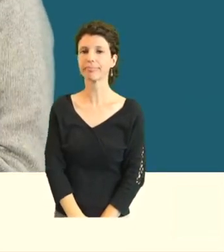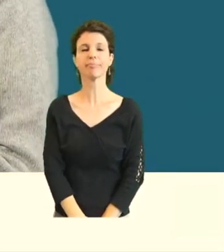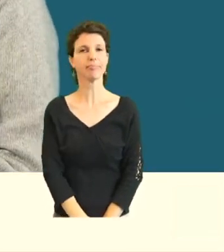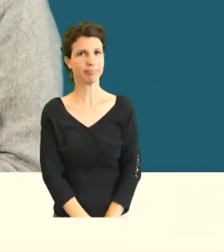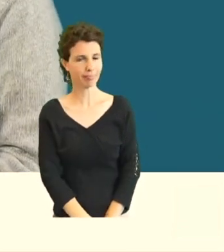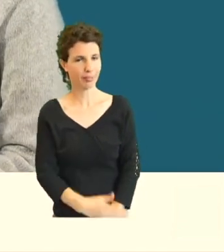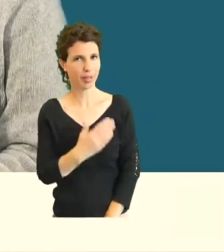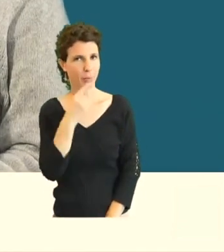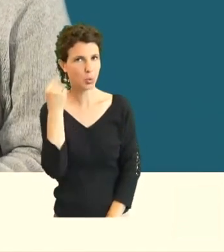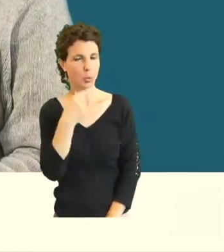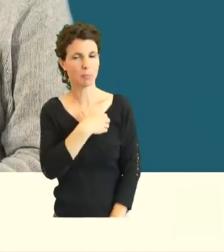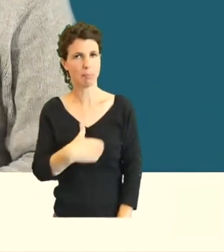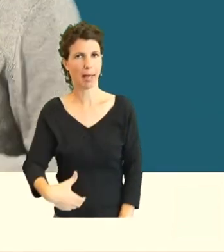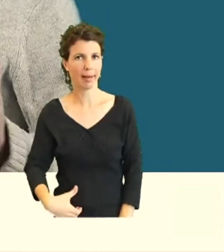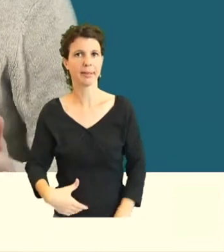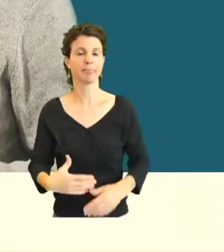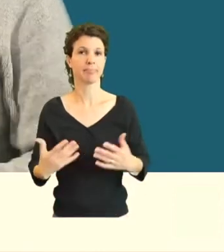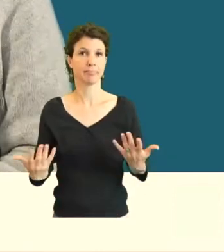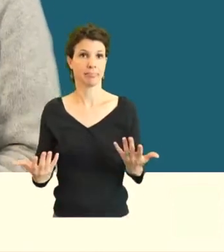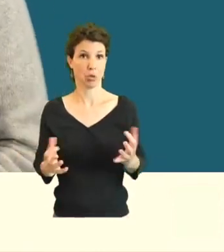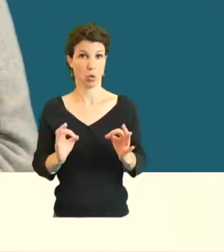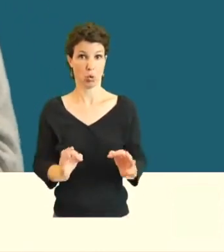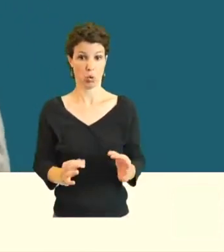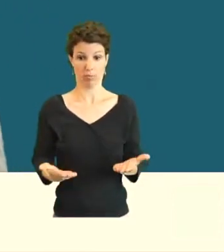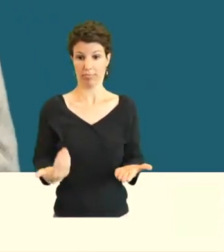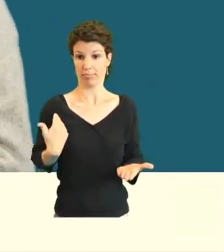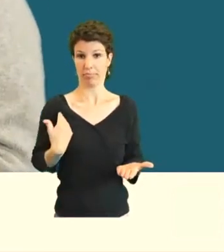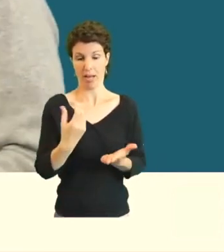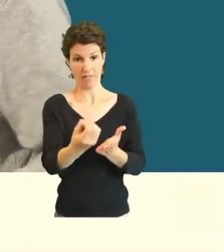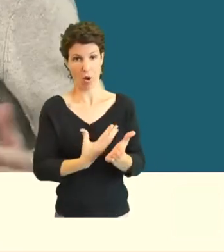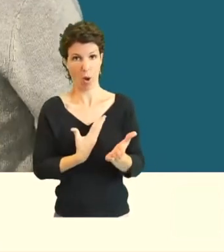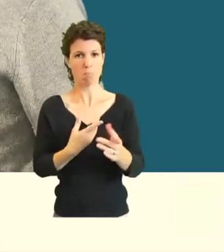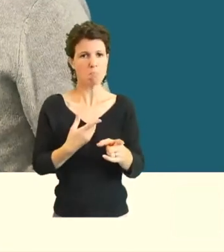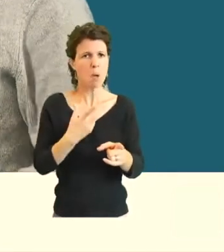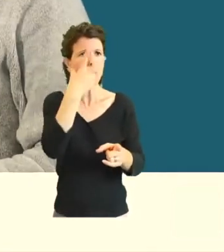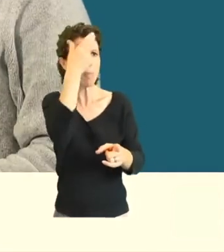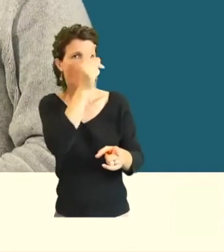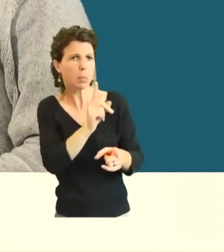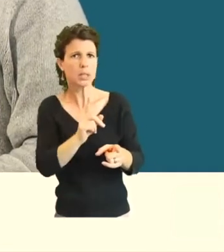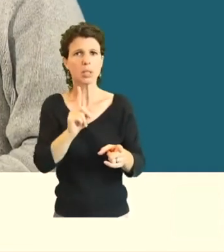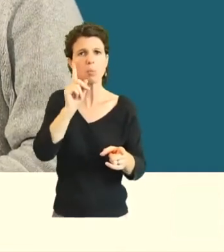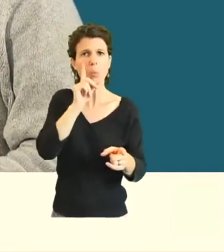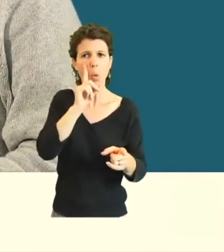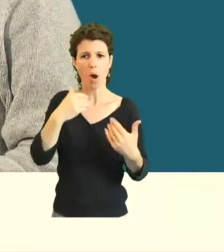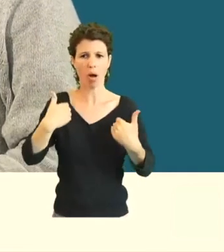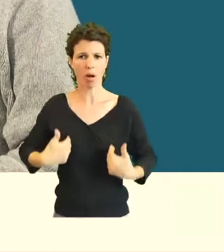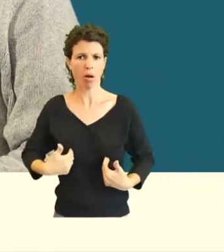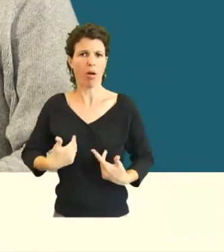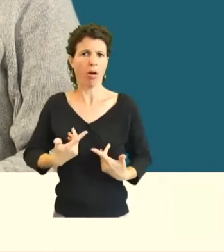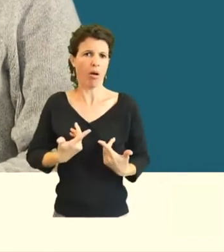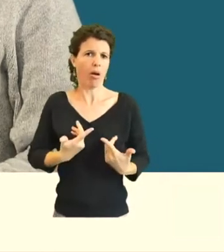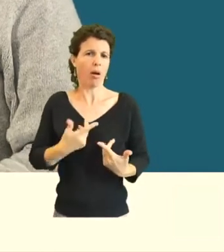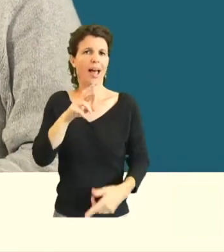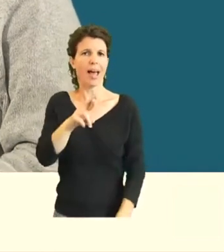Monsieur le maire, comme vous indiquez à l'instant que vous n'avez pas très bien compris pourquoi nous étions destinataires de ce RCM, en